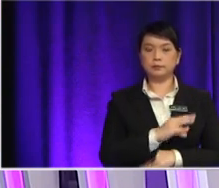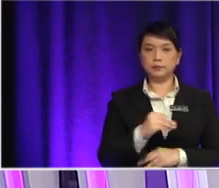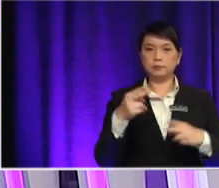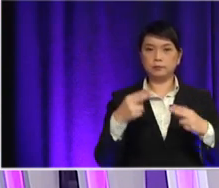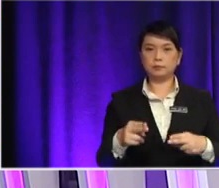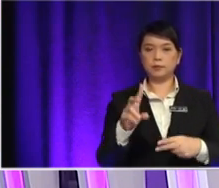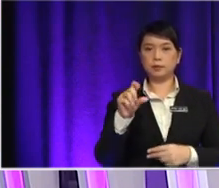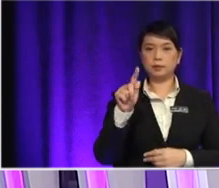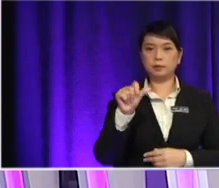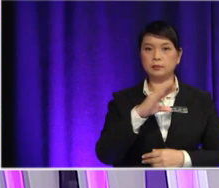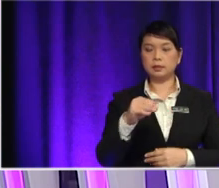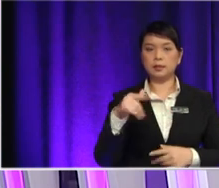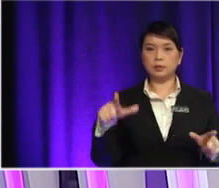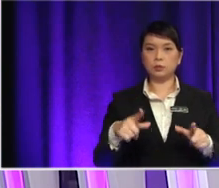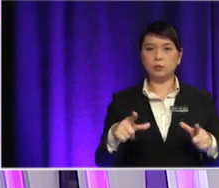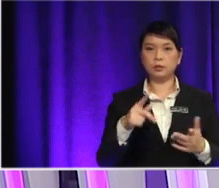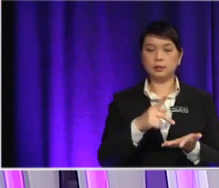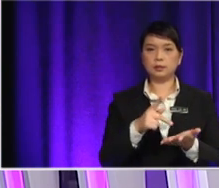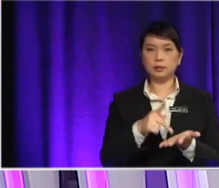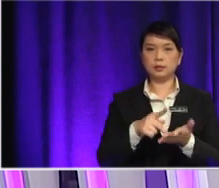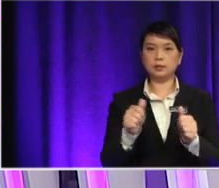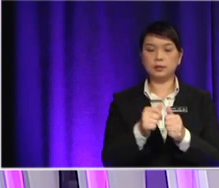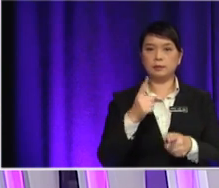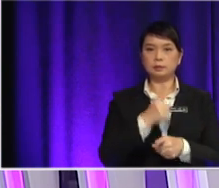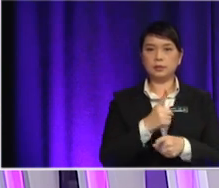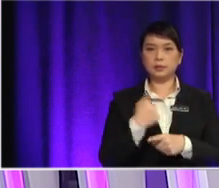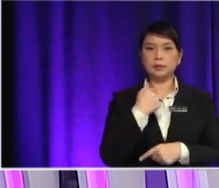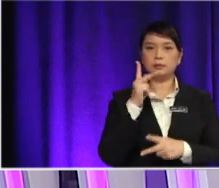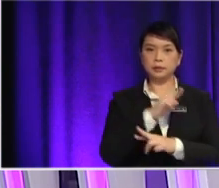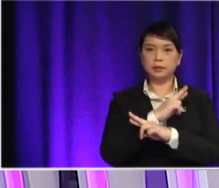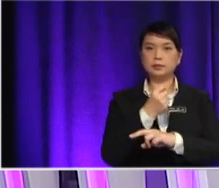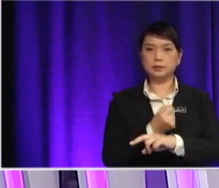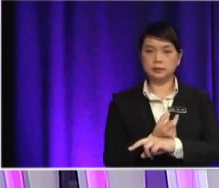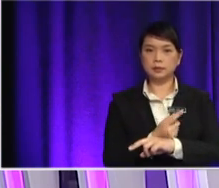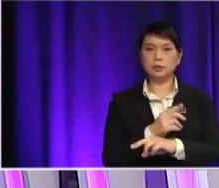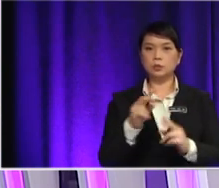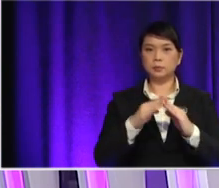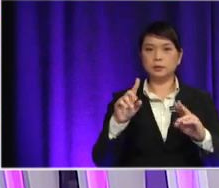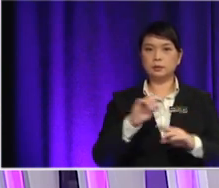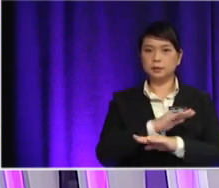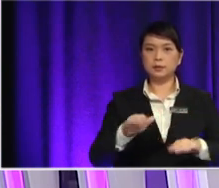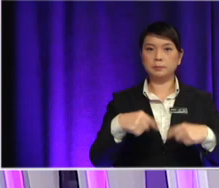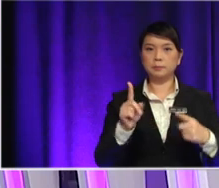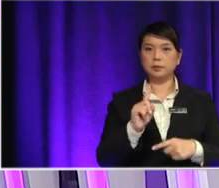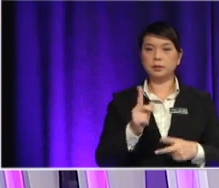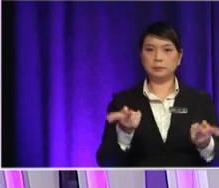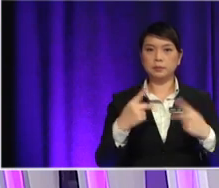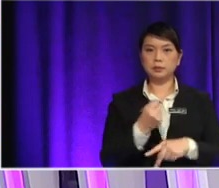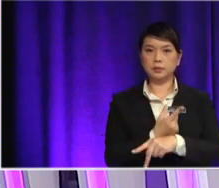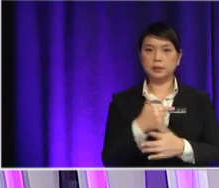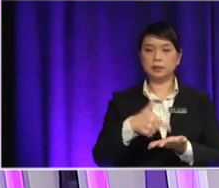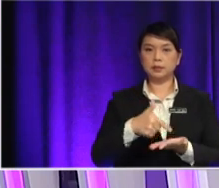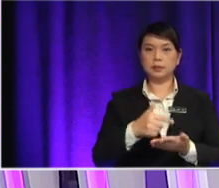juga melakukan kiraan dengan betul. Baiklah, kita akan berhenti rehat seketika. Yang di rumah jangan ke mana-mana. Kembali selepas ini di Direkt